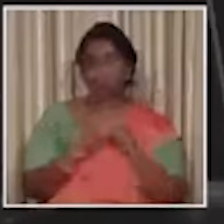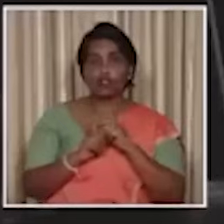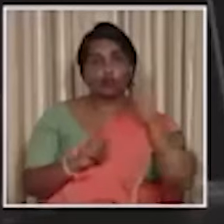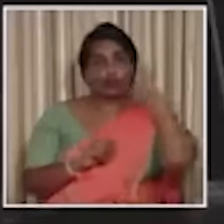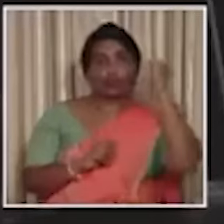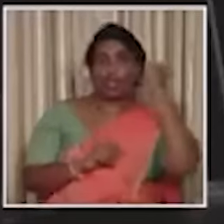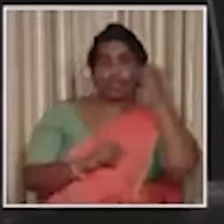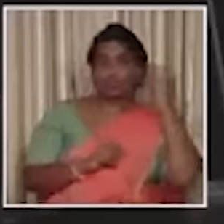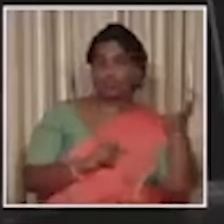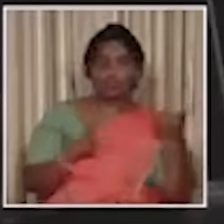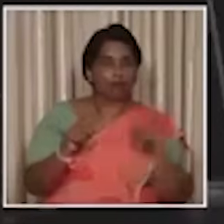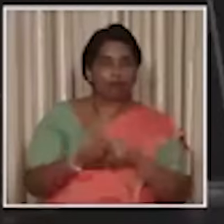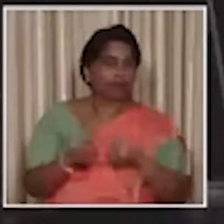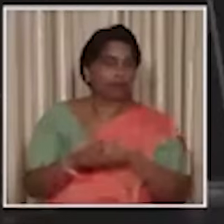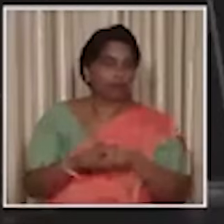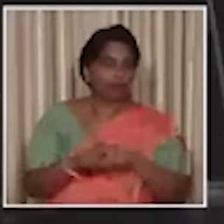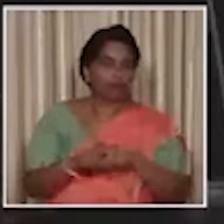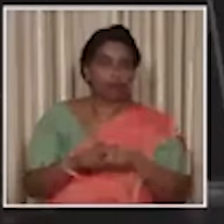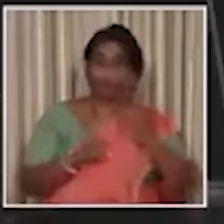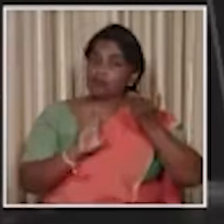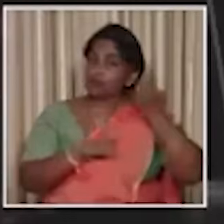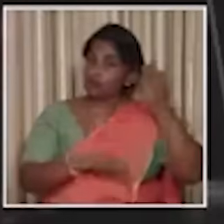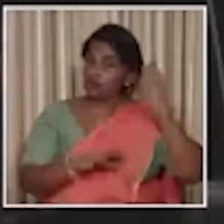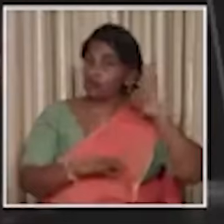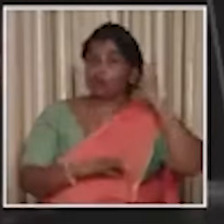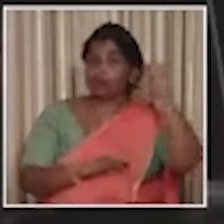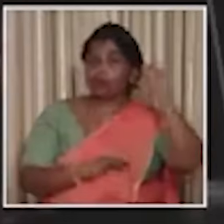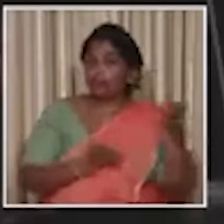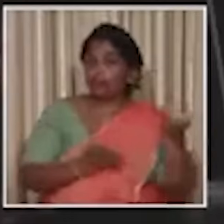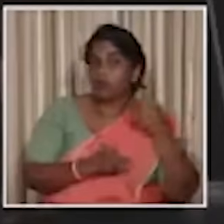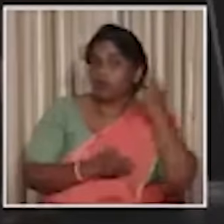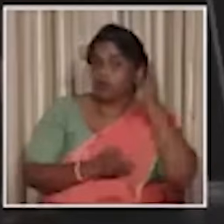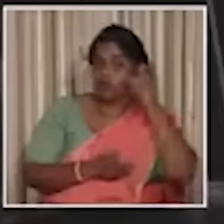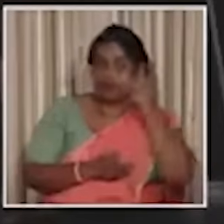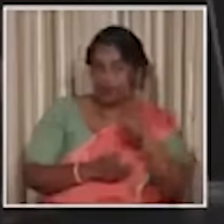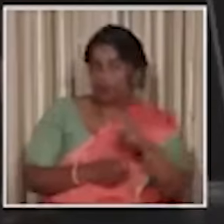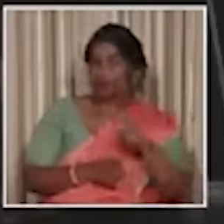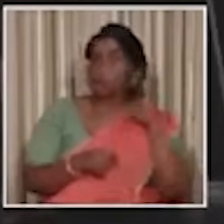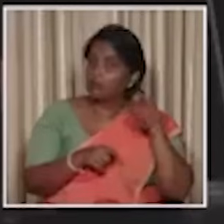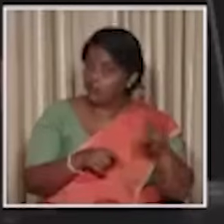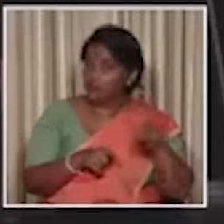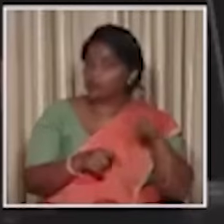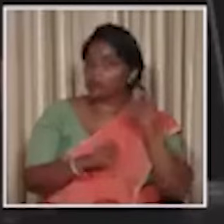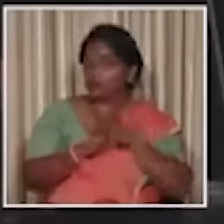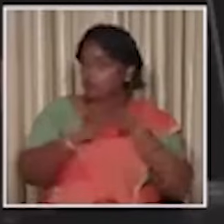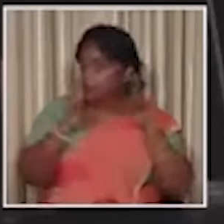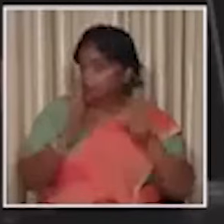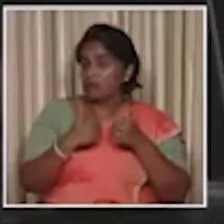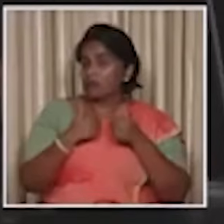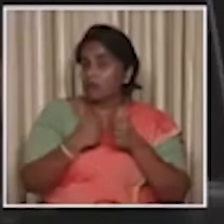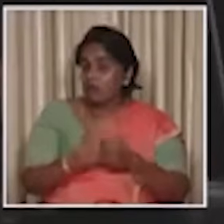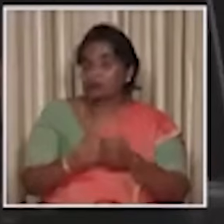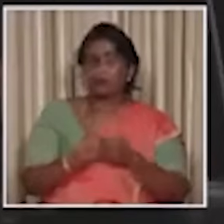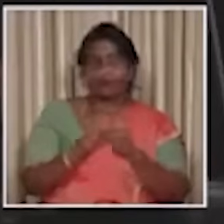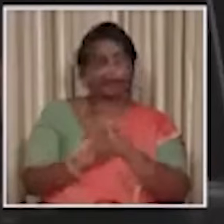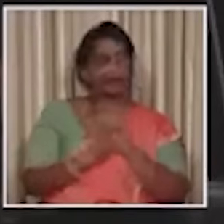பழைய மன்னர்களை நினைத்து பாருங்கள், இந்த வரலாற்றை சிங்கள உயர்ந்த கலாச்சாரத்தை சொன்ன மன்னர்களை இணைத்து பாருங்கள், சிங்கள நாகரிகத்தை கற்பித்த மன்னர்களை